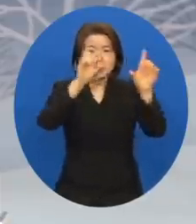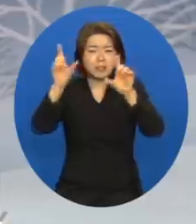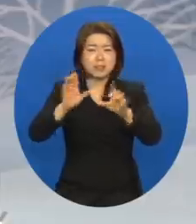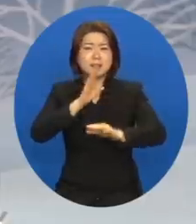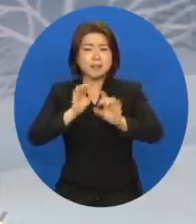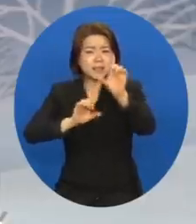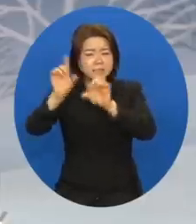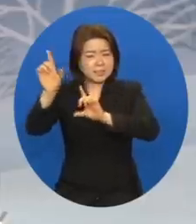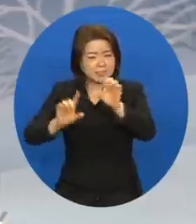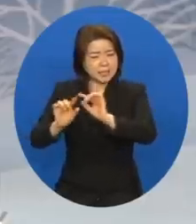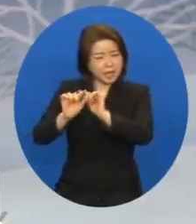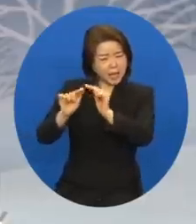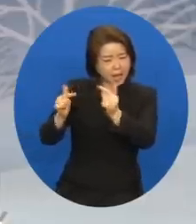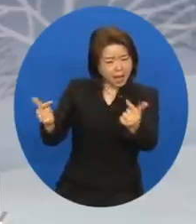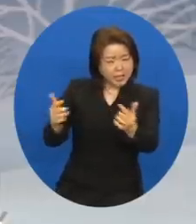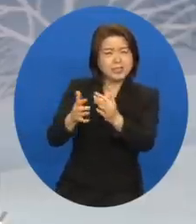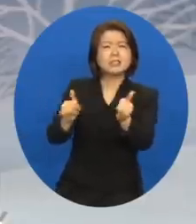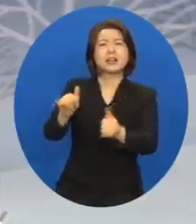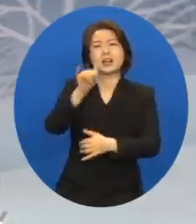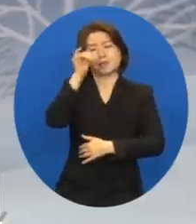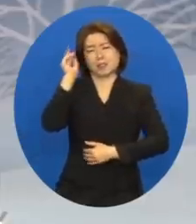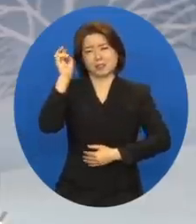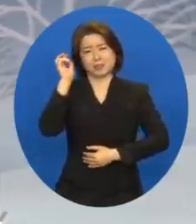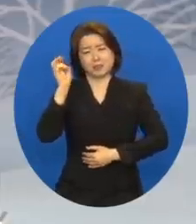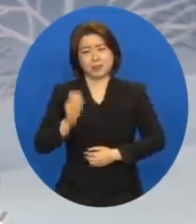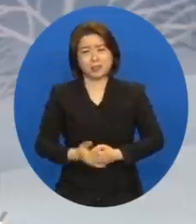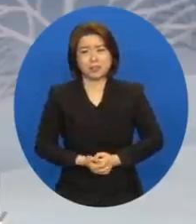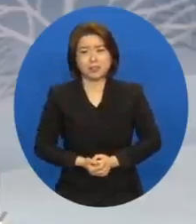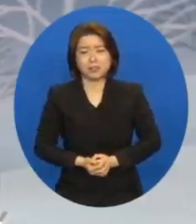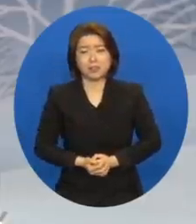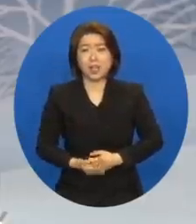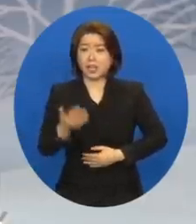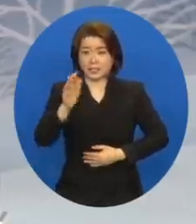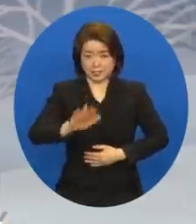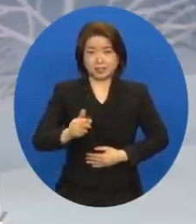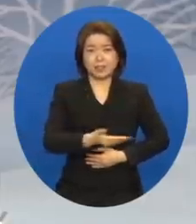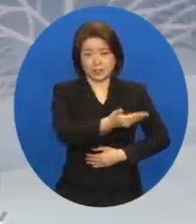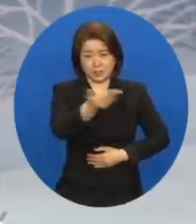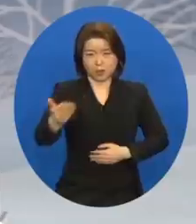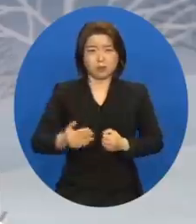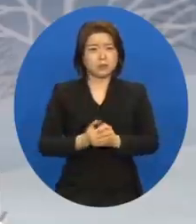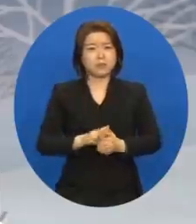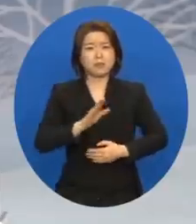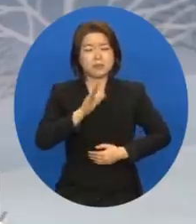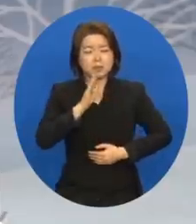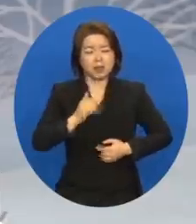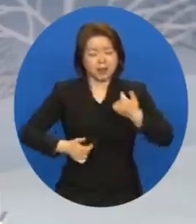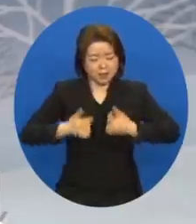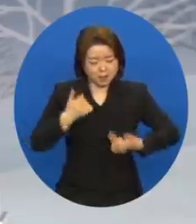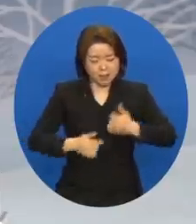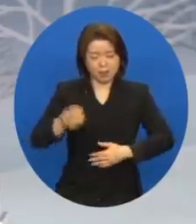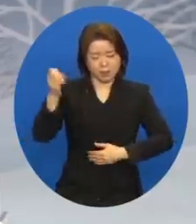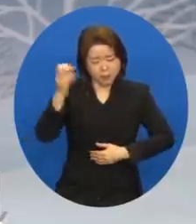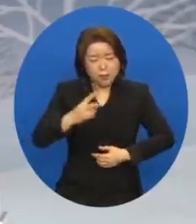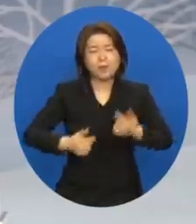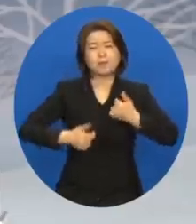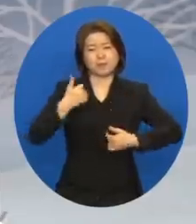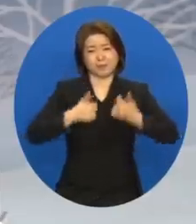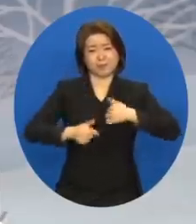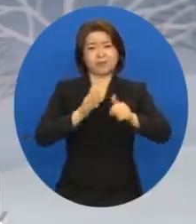현실이 아닌 분도 있으실 겁니다. 그러나 여러분 정말 기뻐하고 기뻐하시기